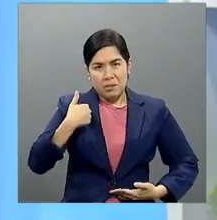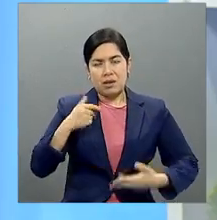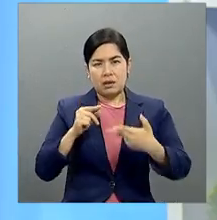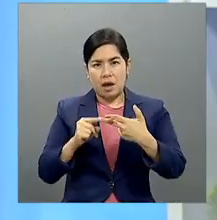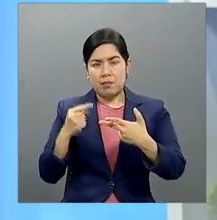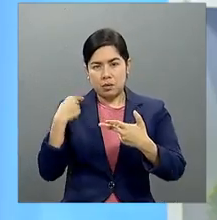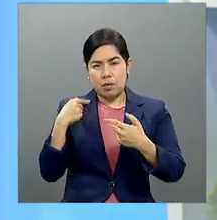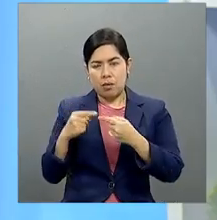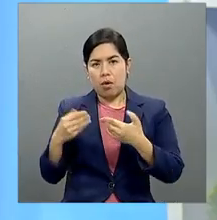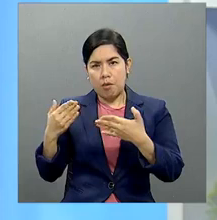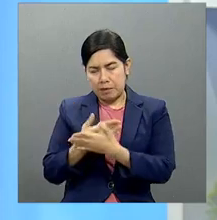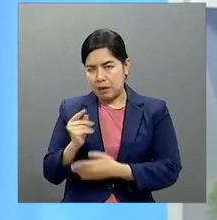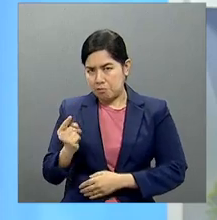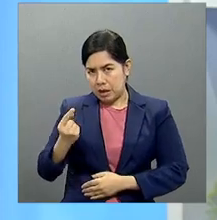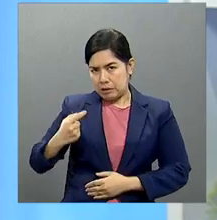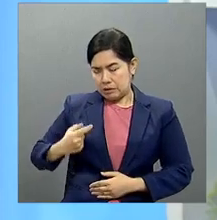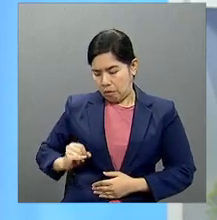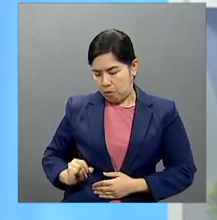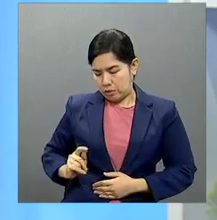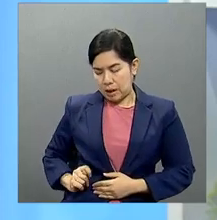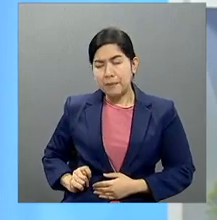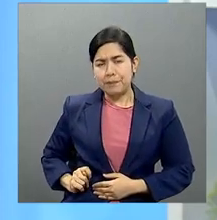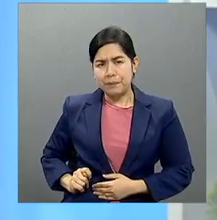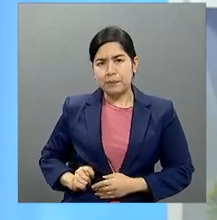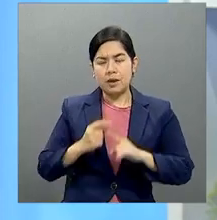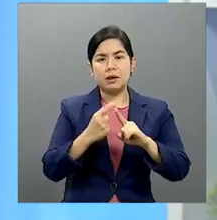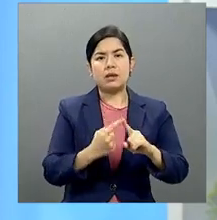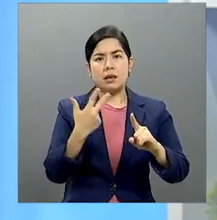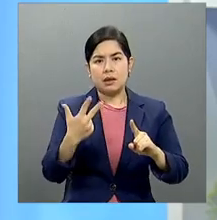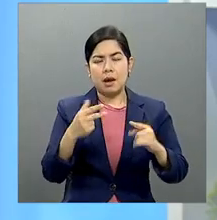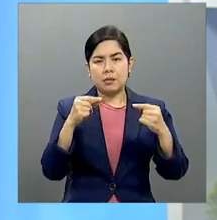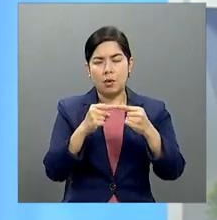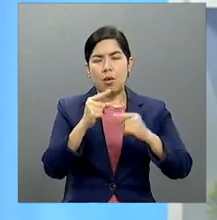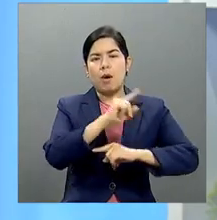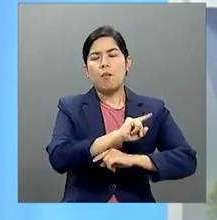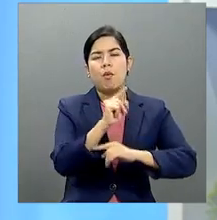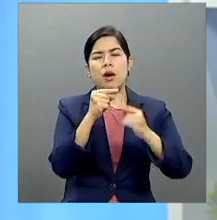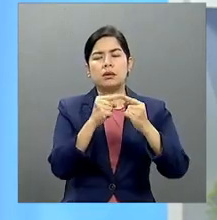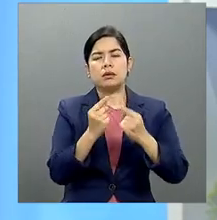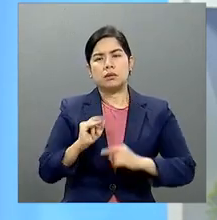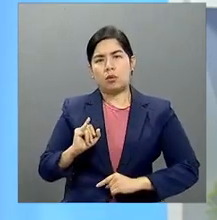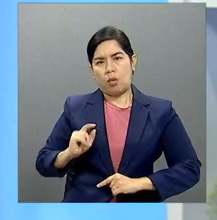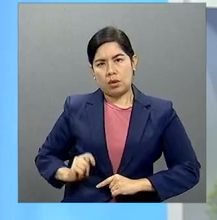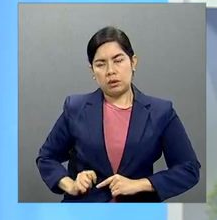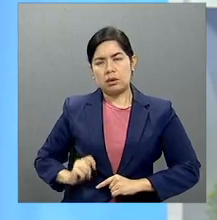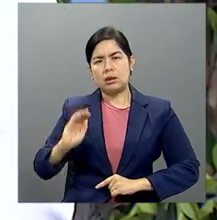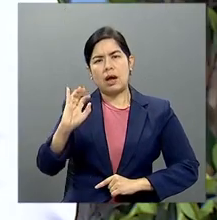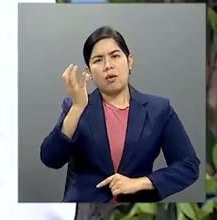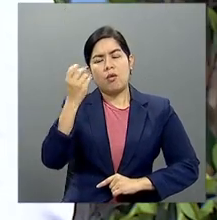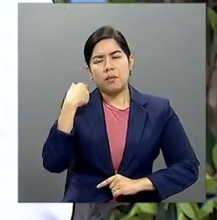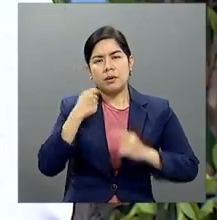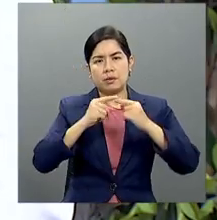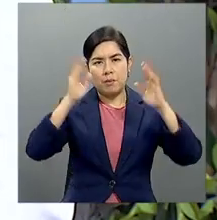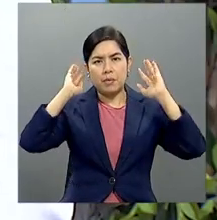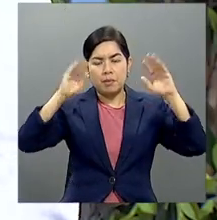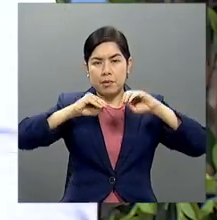นี้เนี่ยถือว่าเป็นเดือนไตโลกก็ว่าได้มีกิจกรรมหรือว่ามีในเรื่องของการรณรงค์อะไรบ้างคะสำหรับในปีนี ้ครับ